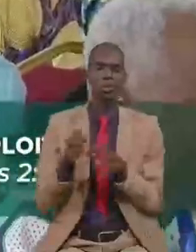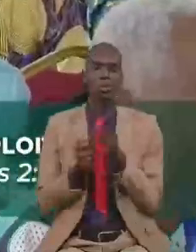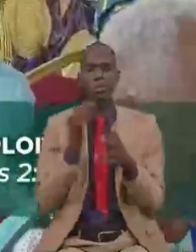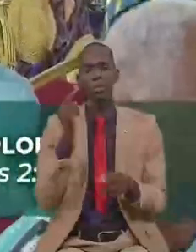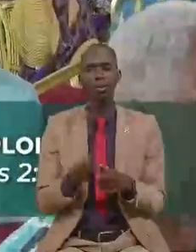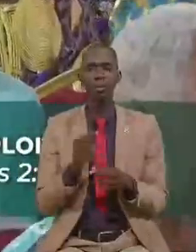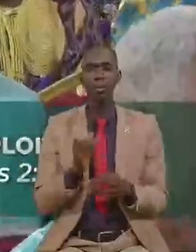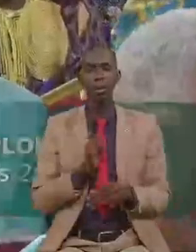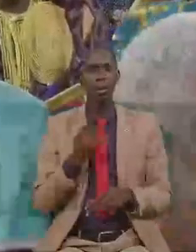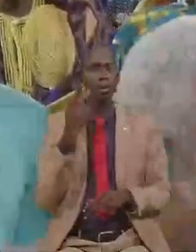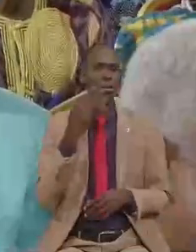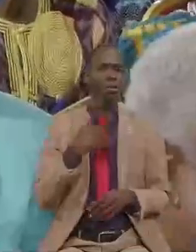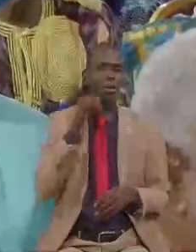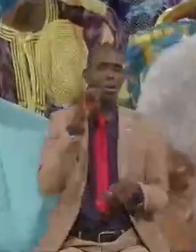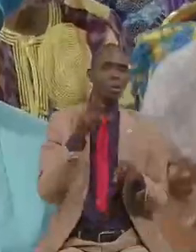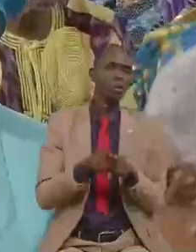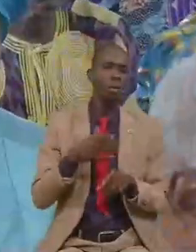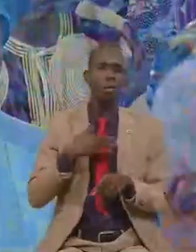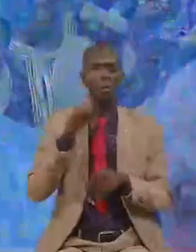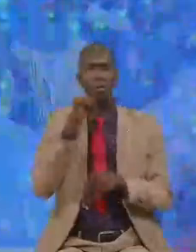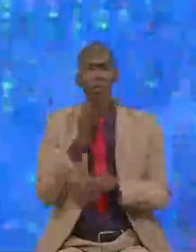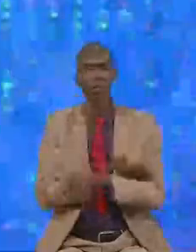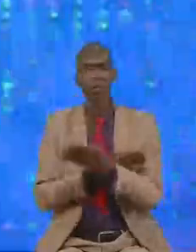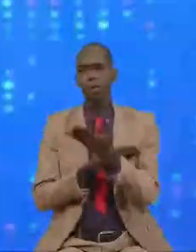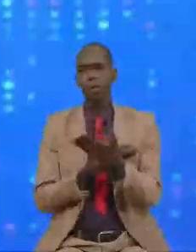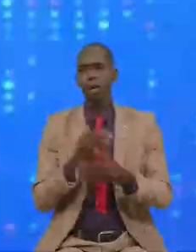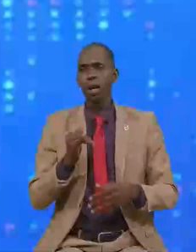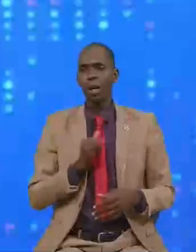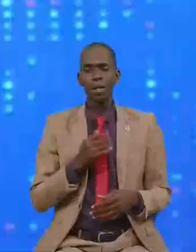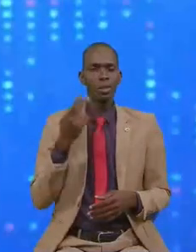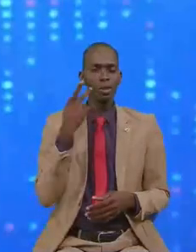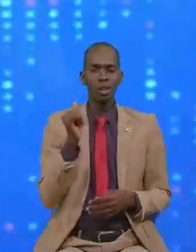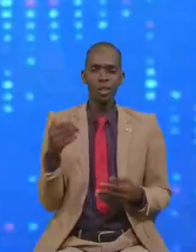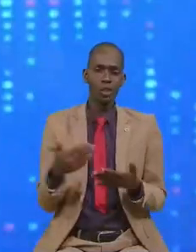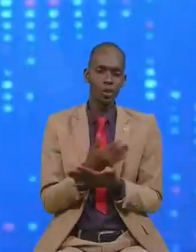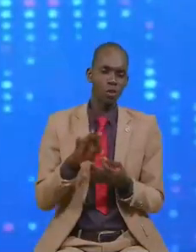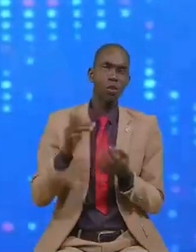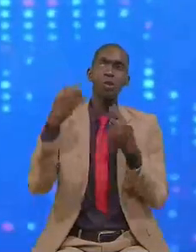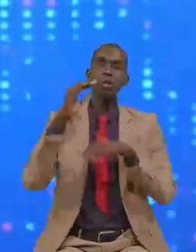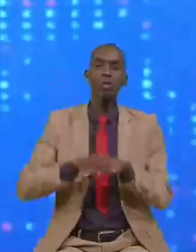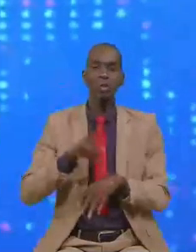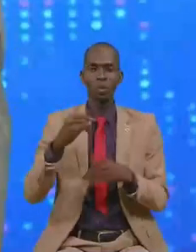Regardez ma soeur là-bas, ma fille là-bas, je vois le nouvel esprit qui vient sur toi aujourd'hui.